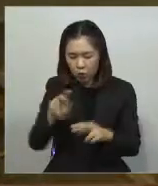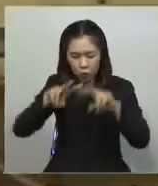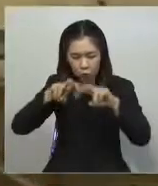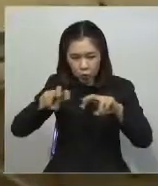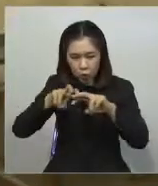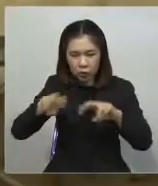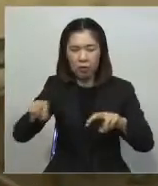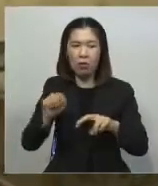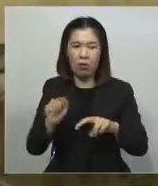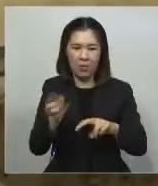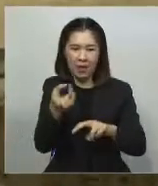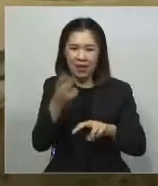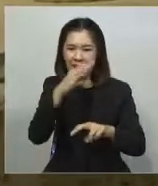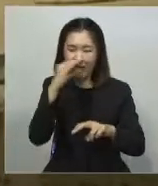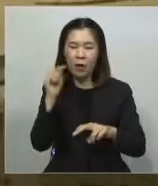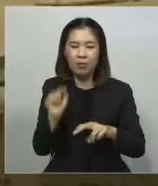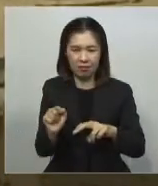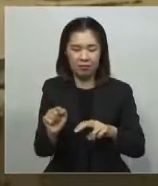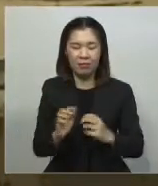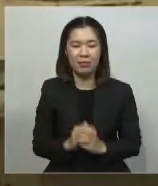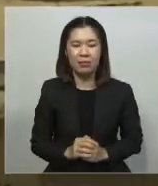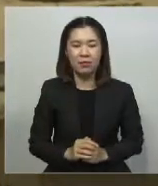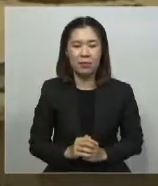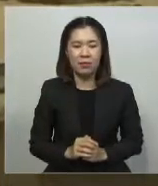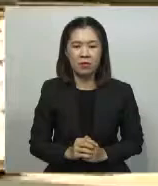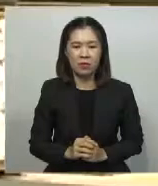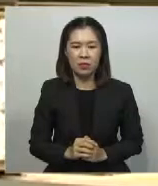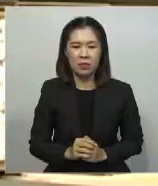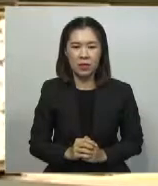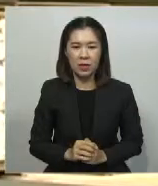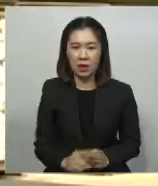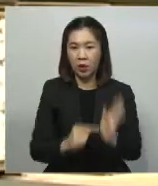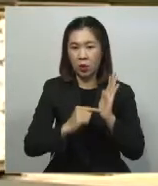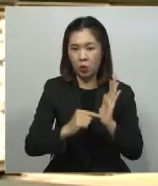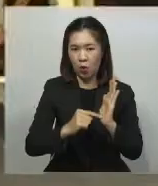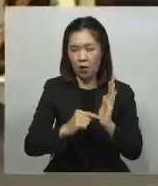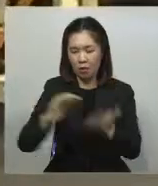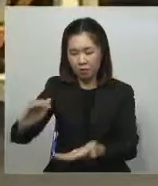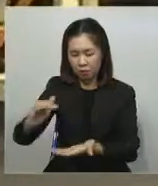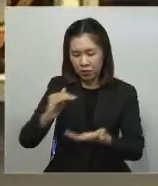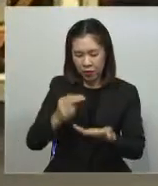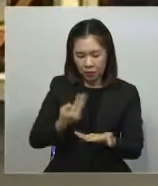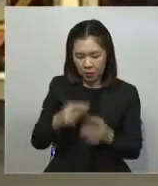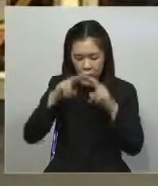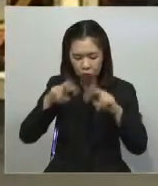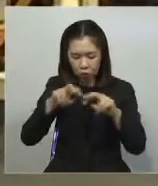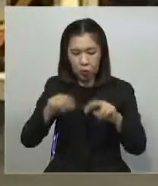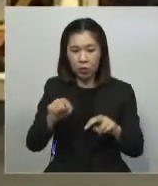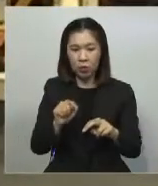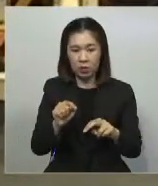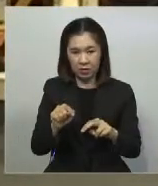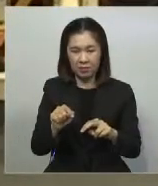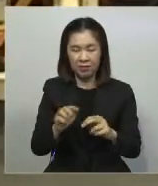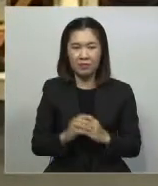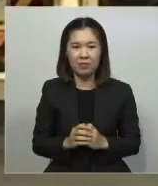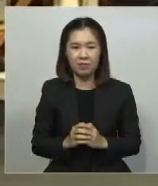จากการส่งออกข้าวหอมมะลิที่ปลายทางอีกด้วยการสุ่มนำตัวอย่างของข้าวที่ผู้ตรวจสอบมาตรฐานสินค้าหรือว่